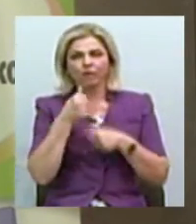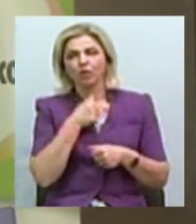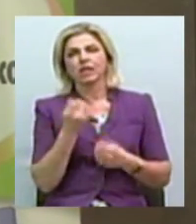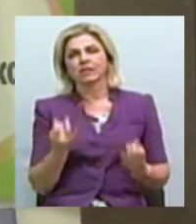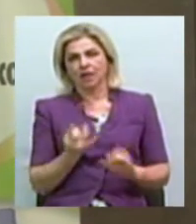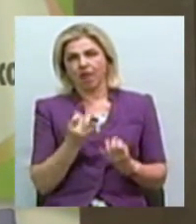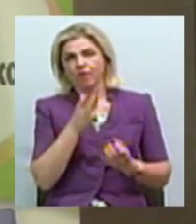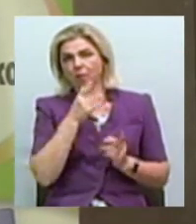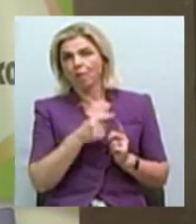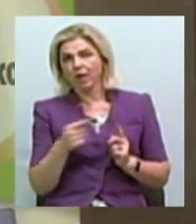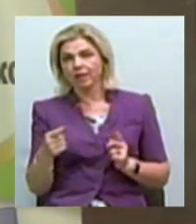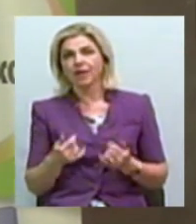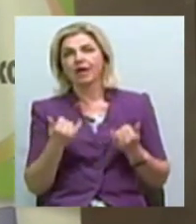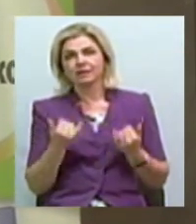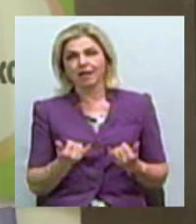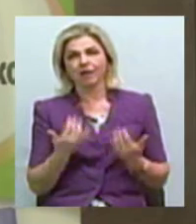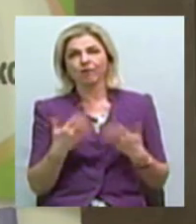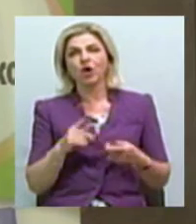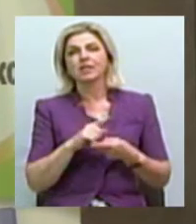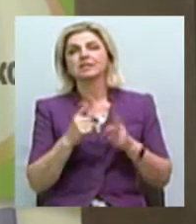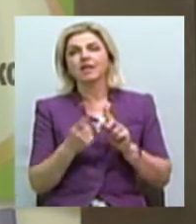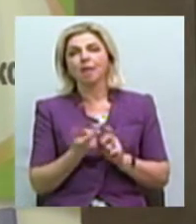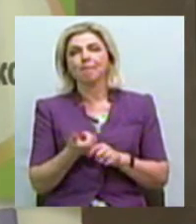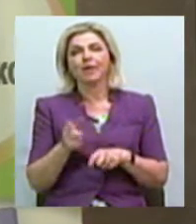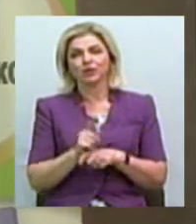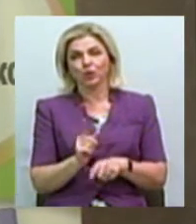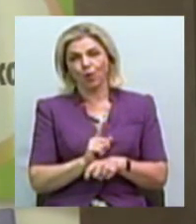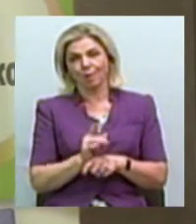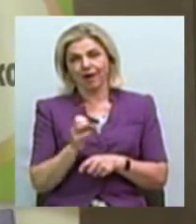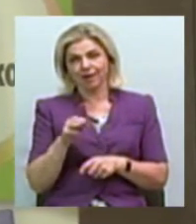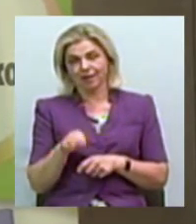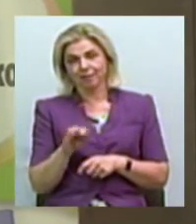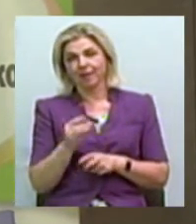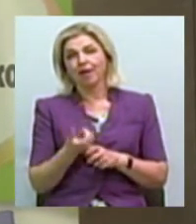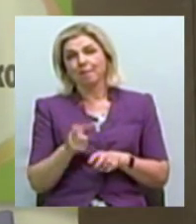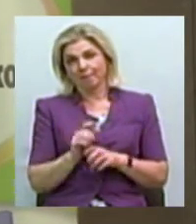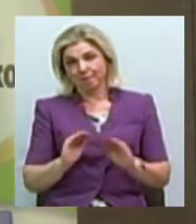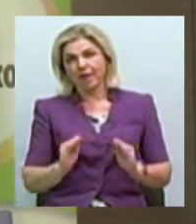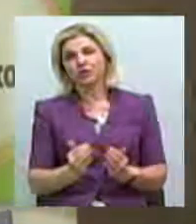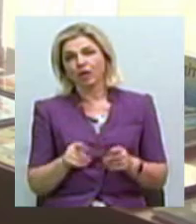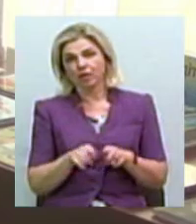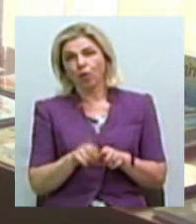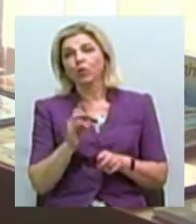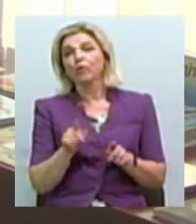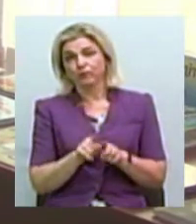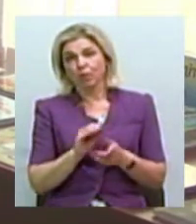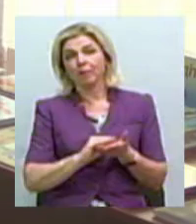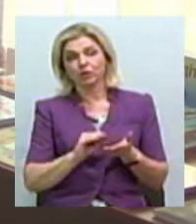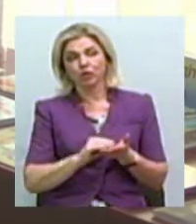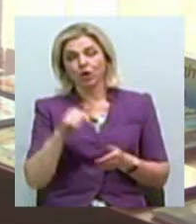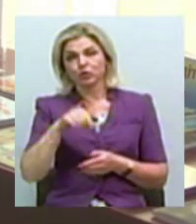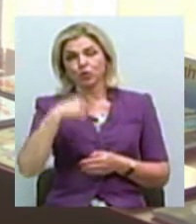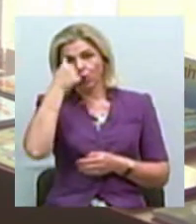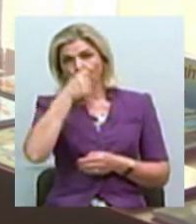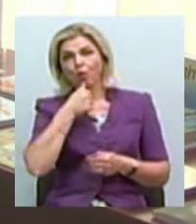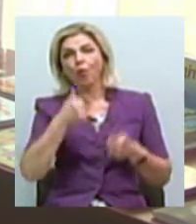моментів. Зараз вже я трошки став більш нормальним і тому менше такого, але тим не менш пишу. Цього року в